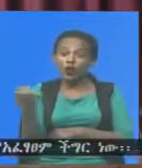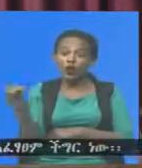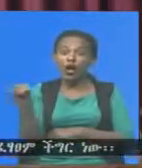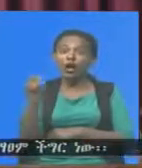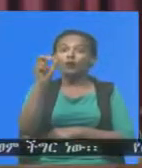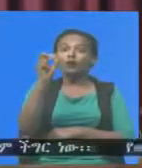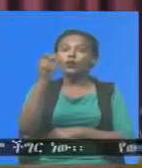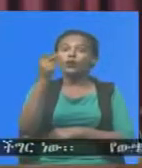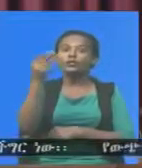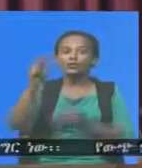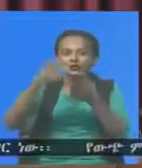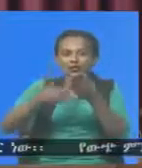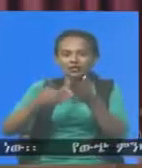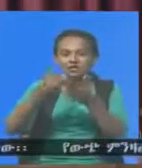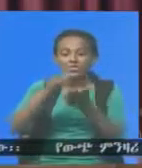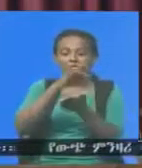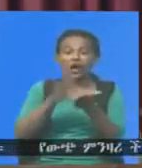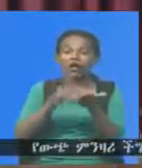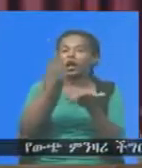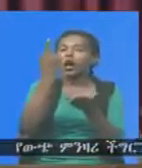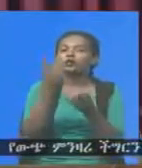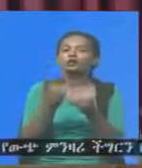መካከል አንድ ተጨማሪ ሀገር አለ